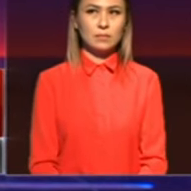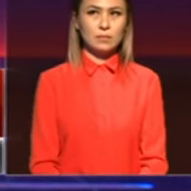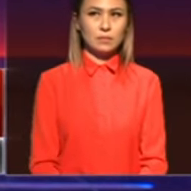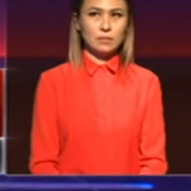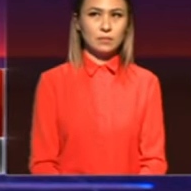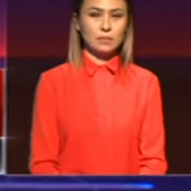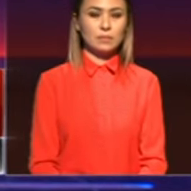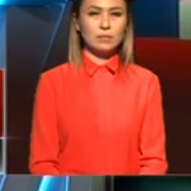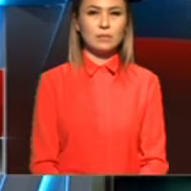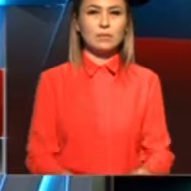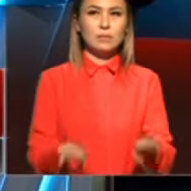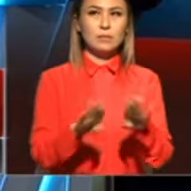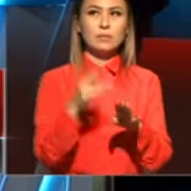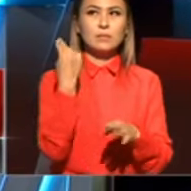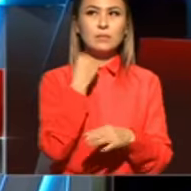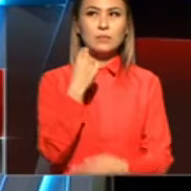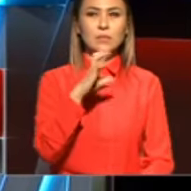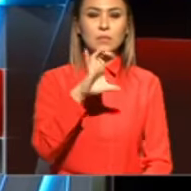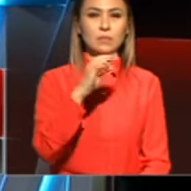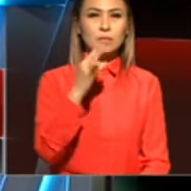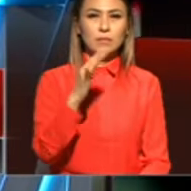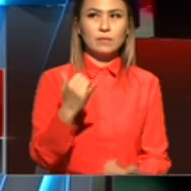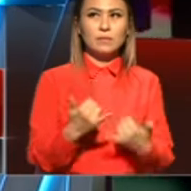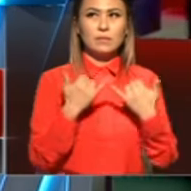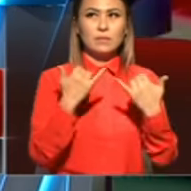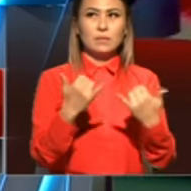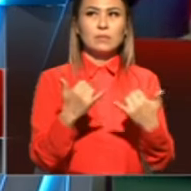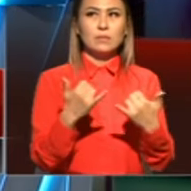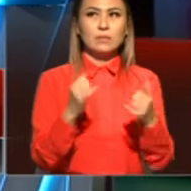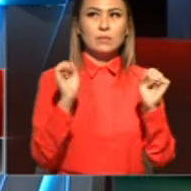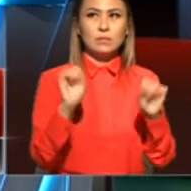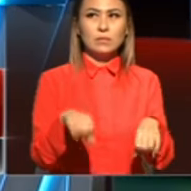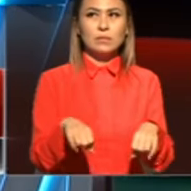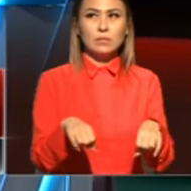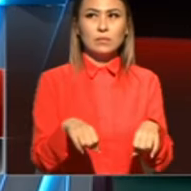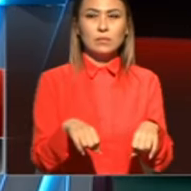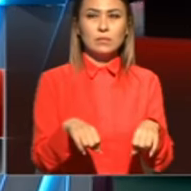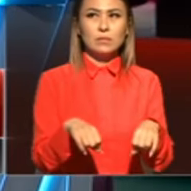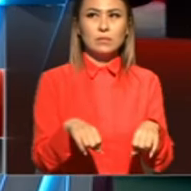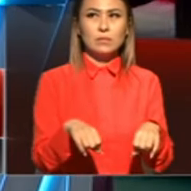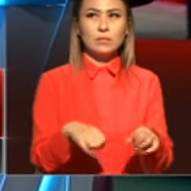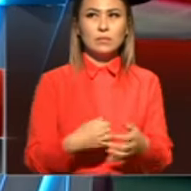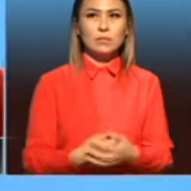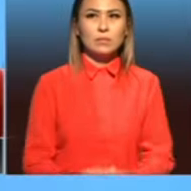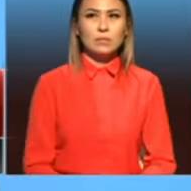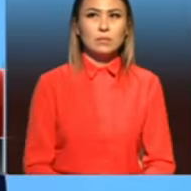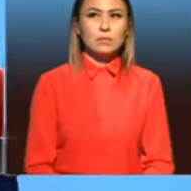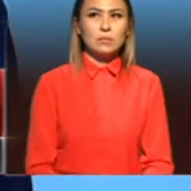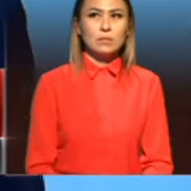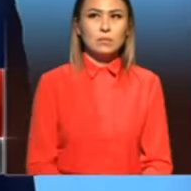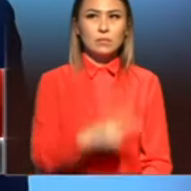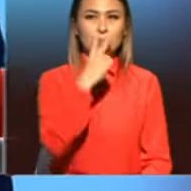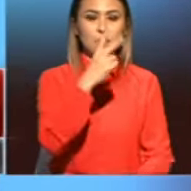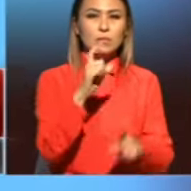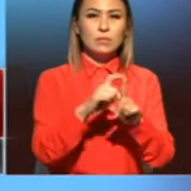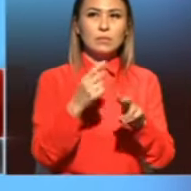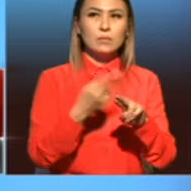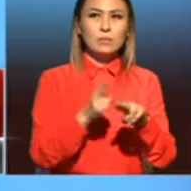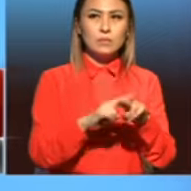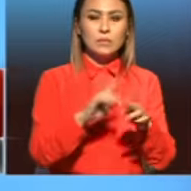инвесторлар. Қарыз үрдісінің субъективті тұсын қарастыруға болады. Осы жерде қарастырылмай жатыр. Субъективті деген сөз не?